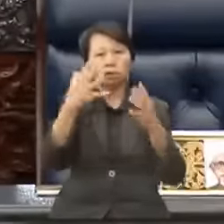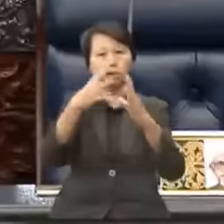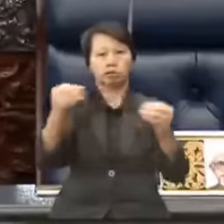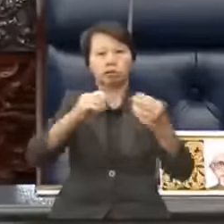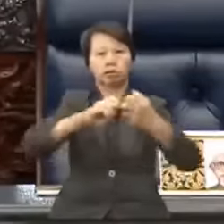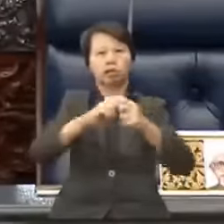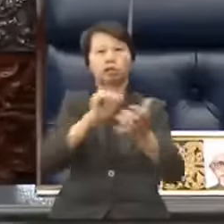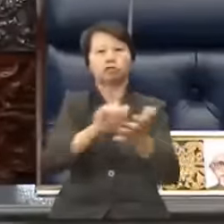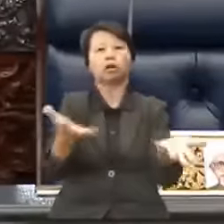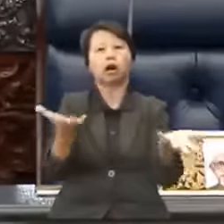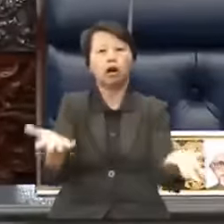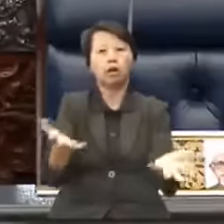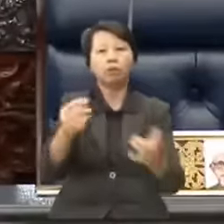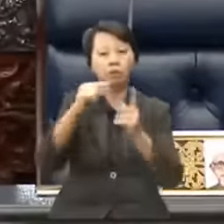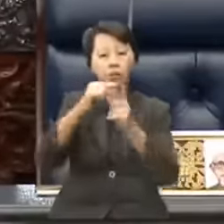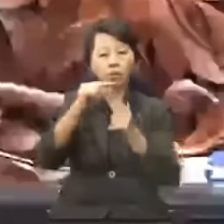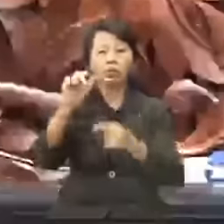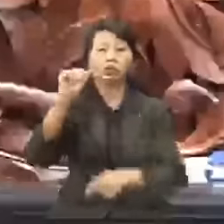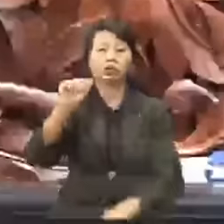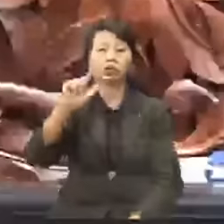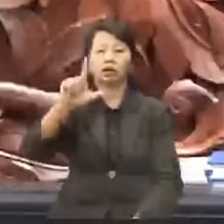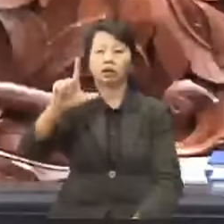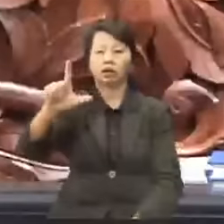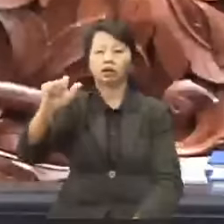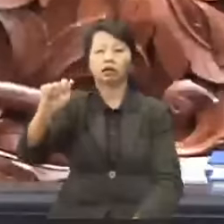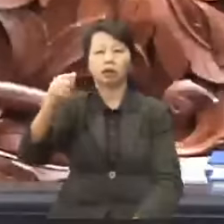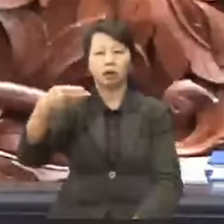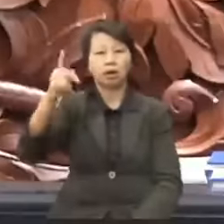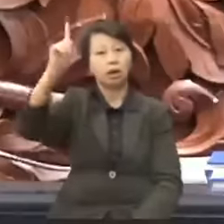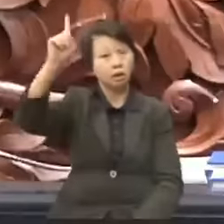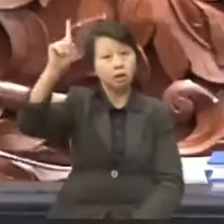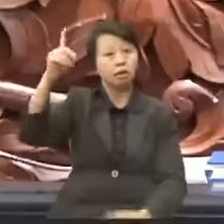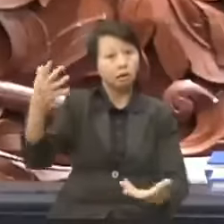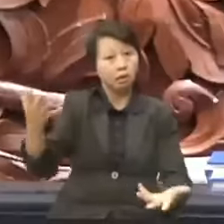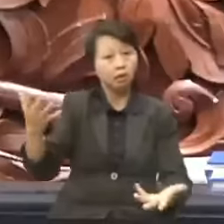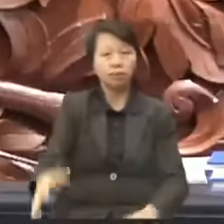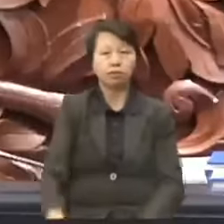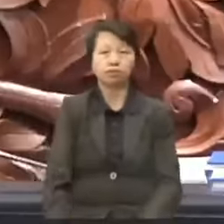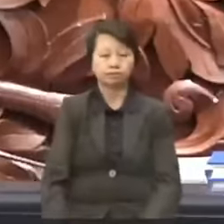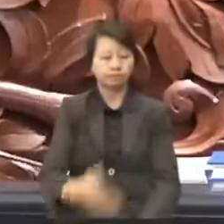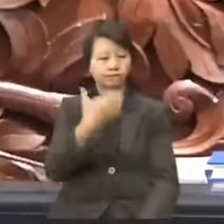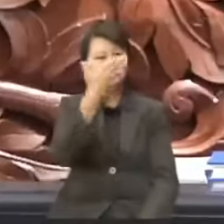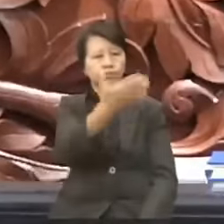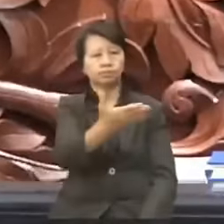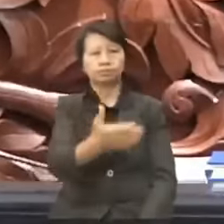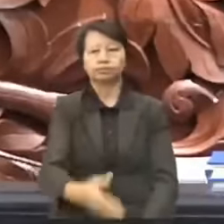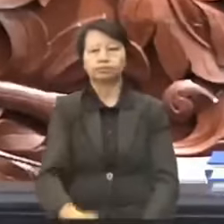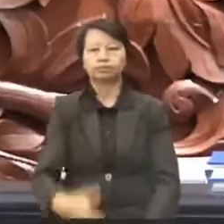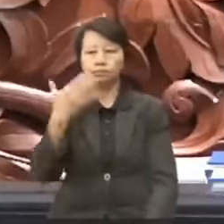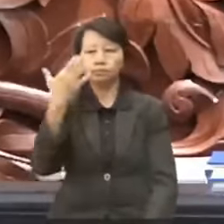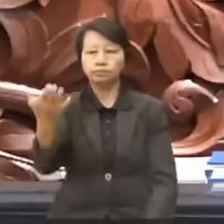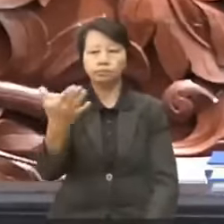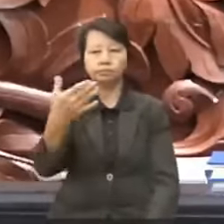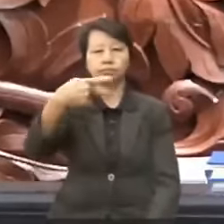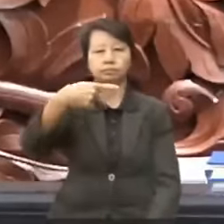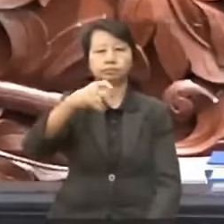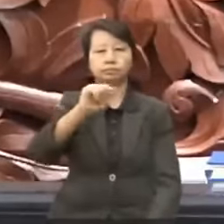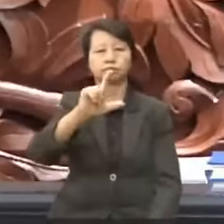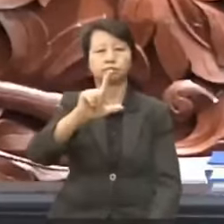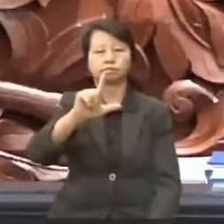Terima kasih Kasan sayai PAG kalimat